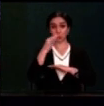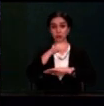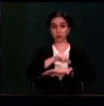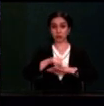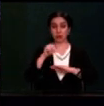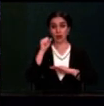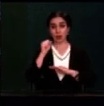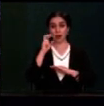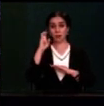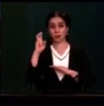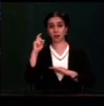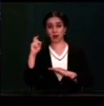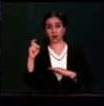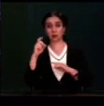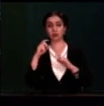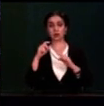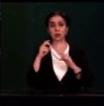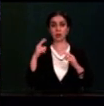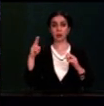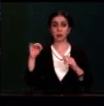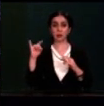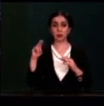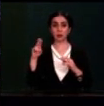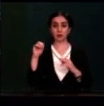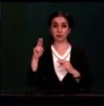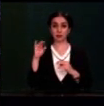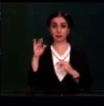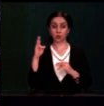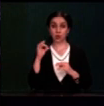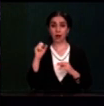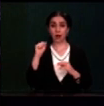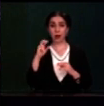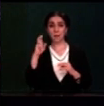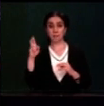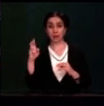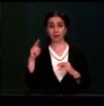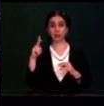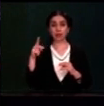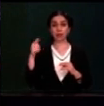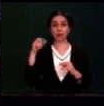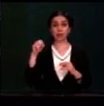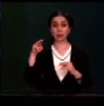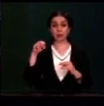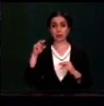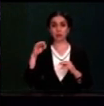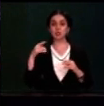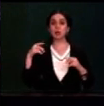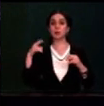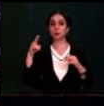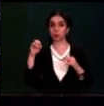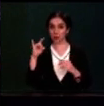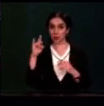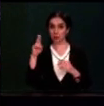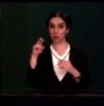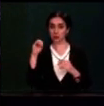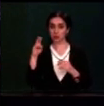ga perpendikulyar bo'ladi. Bundan esa uning AB gipotenuzasiga ham perpendikulyar ekanligi